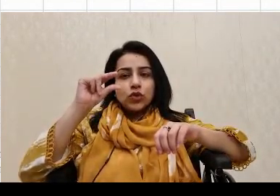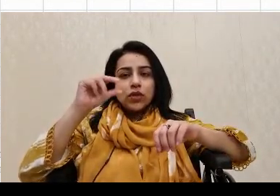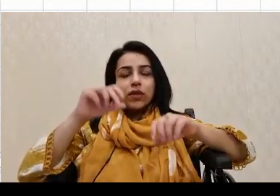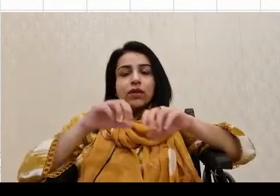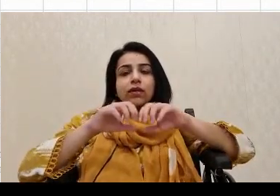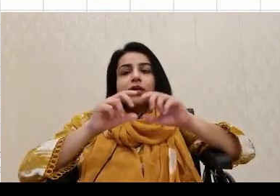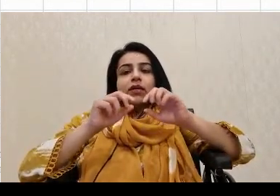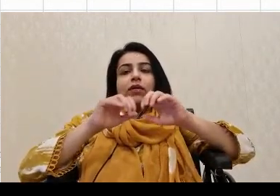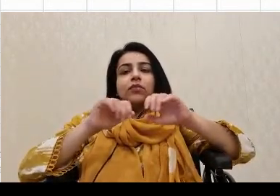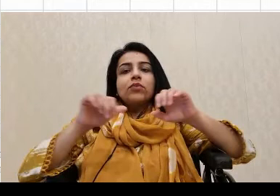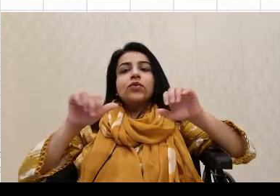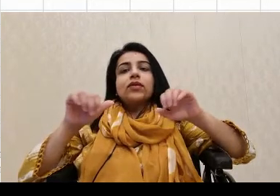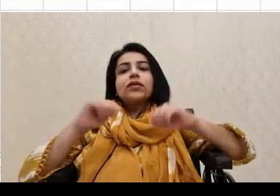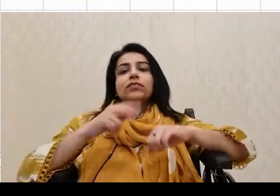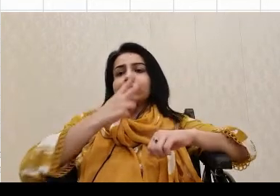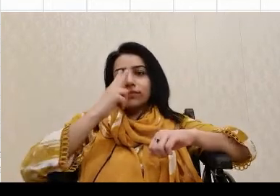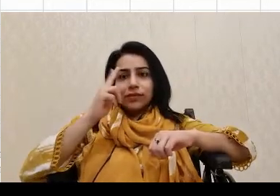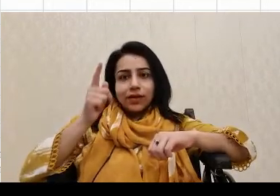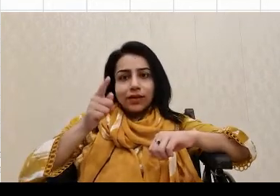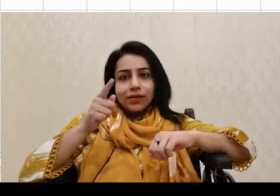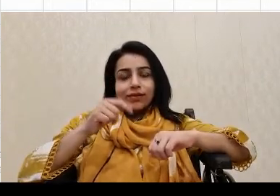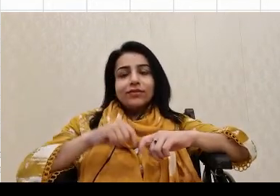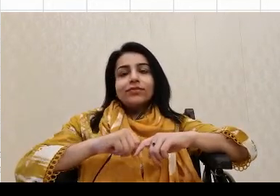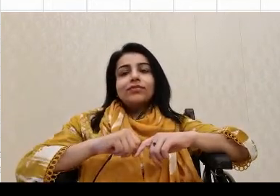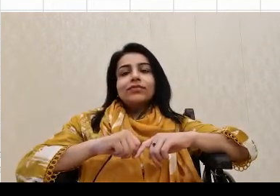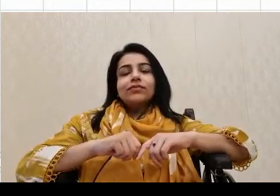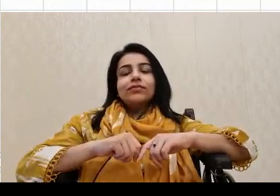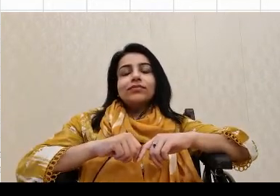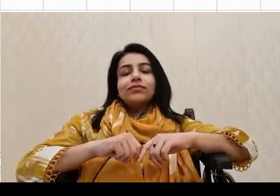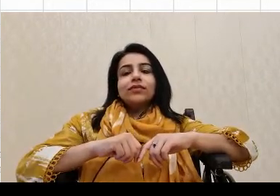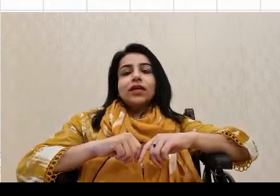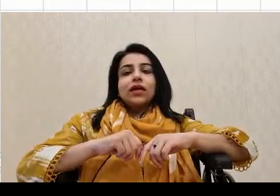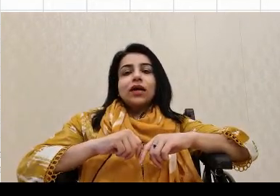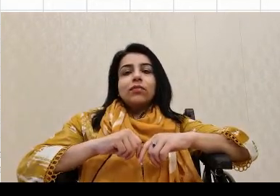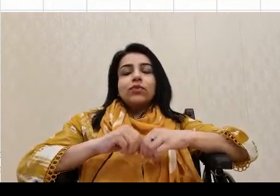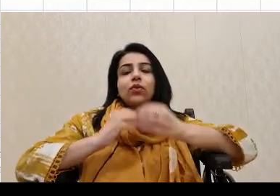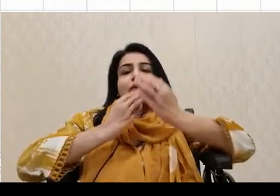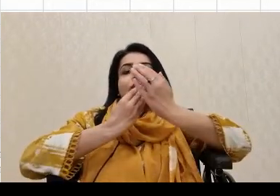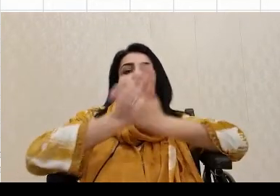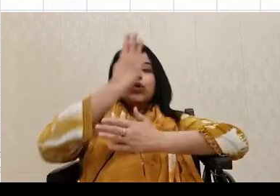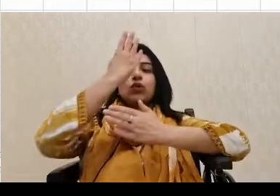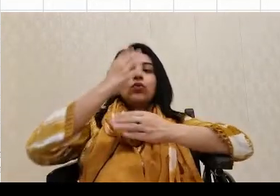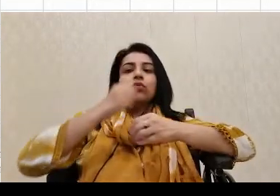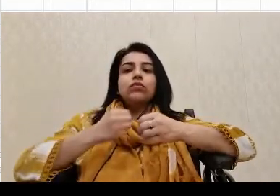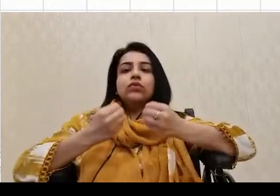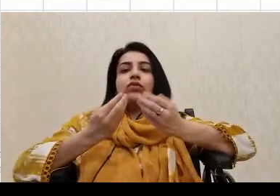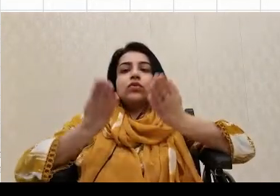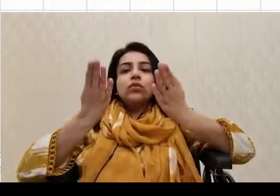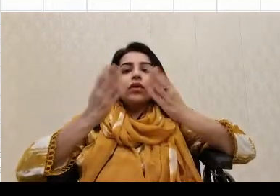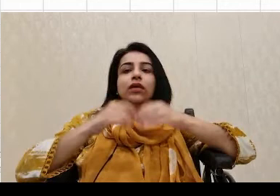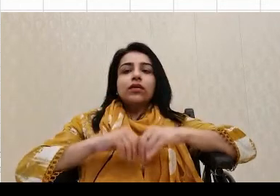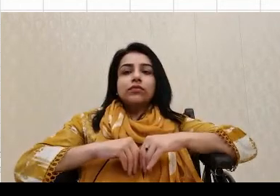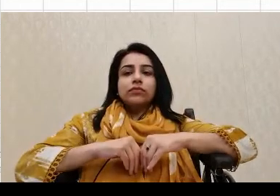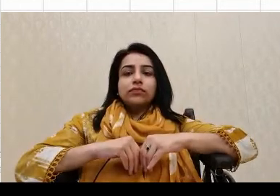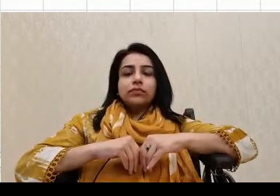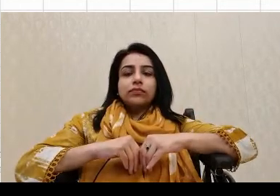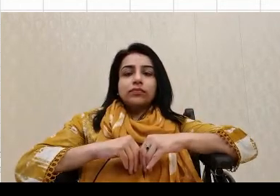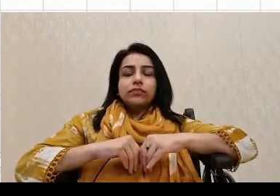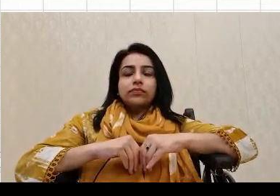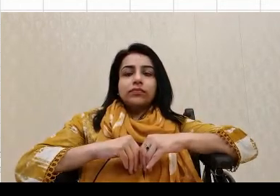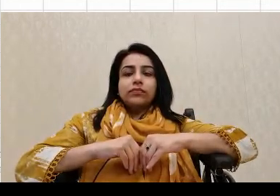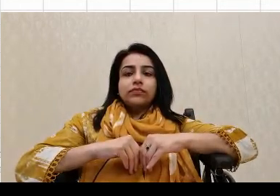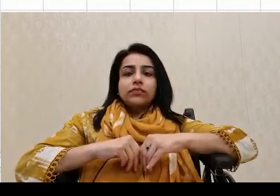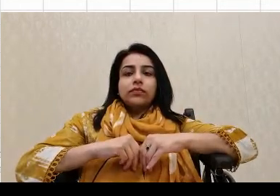होना शुरू हुआ। उस वक़्त तो ख़ैर कमोडोर 64 थे और एक्सटी कंप्यूटर्स थे। अब तो 80 हैं, यानी